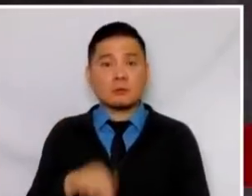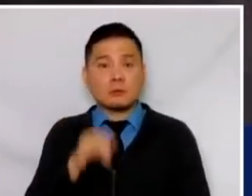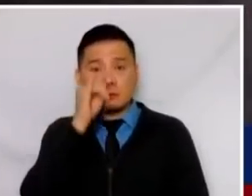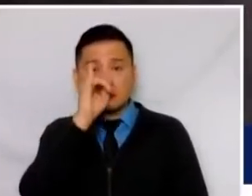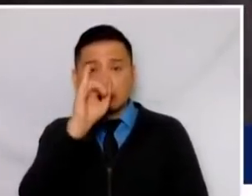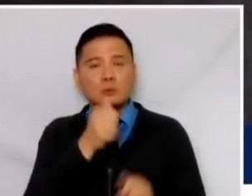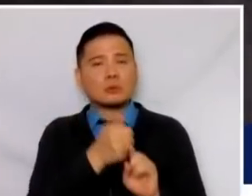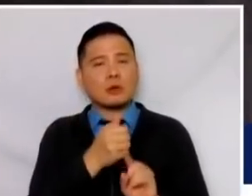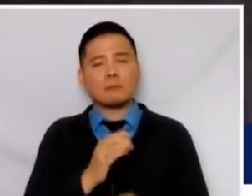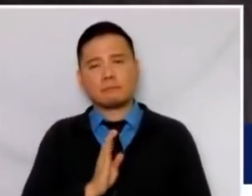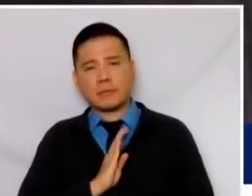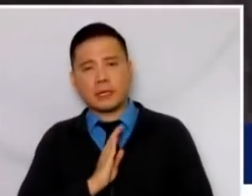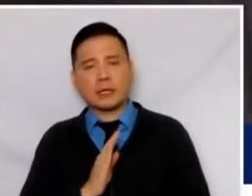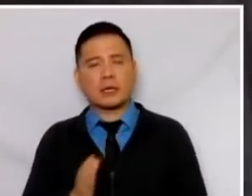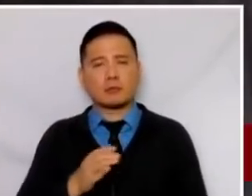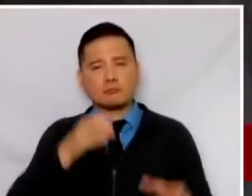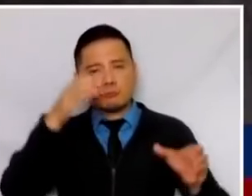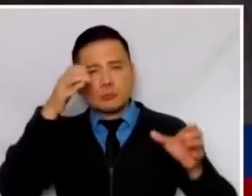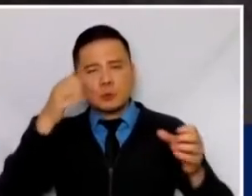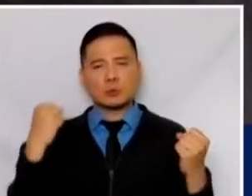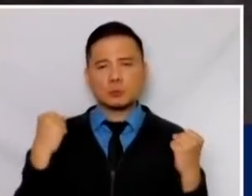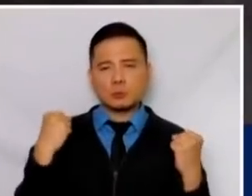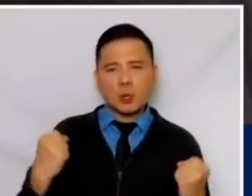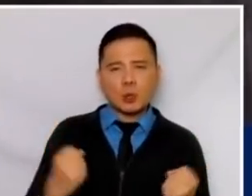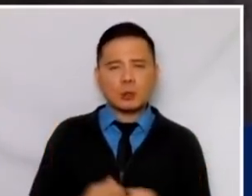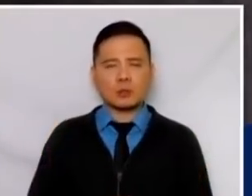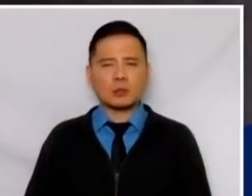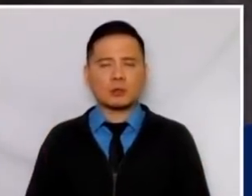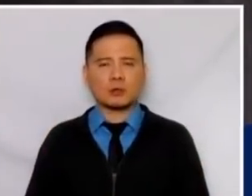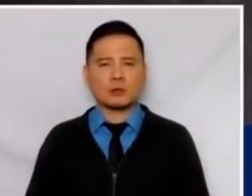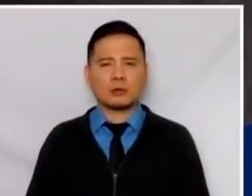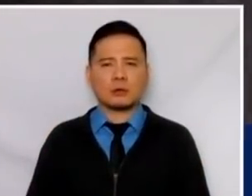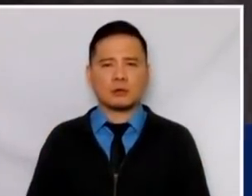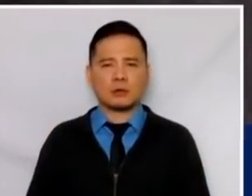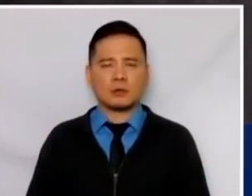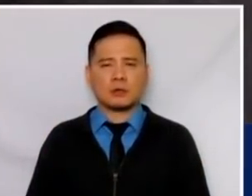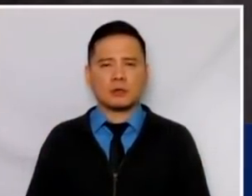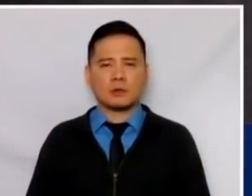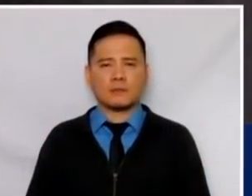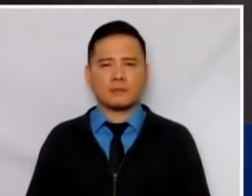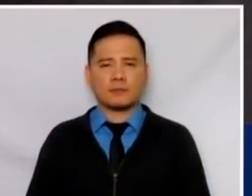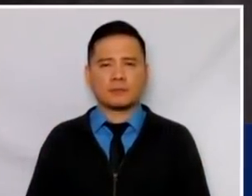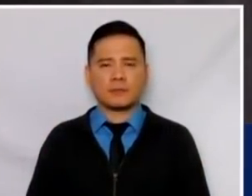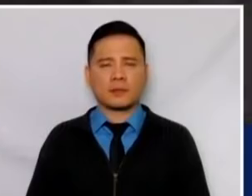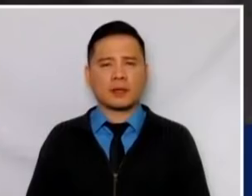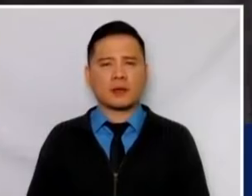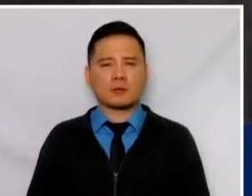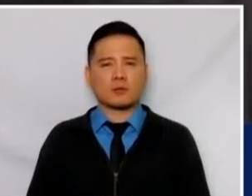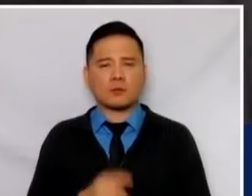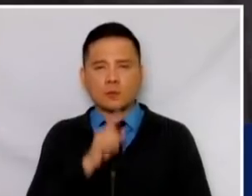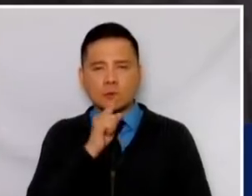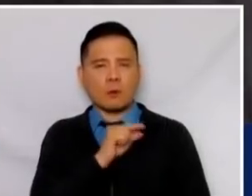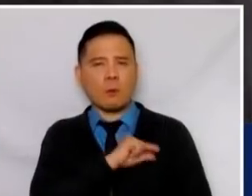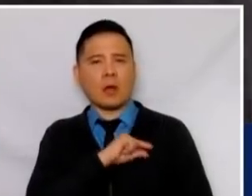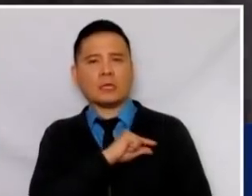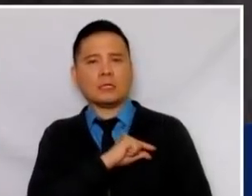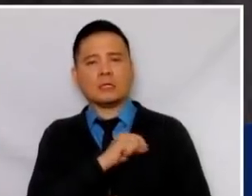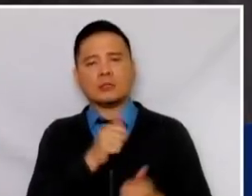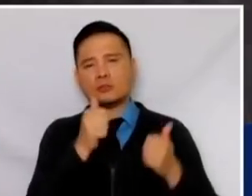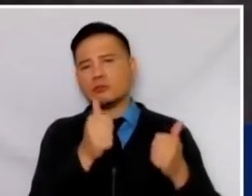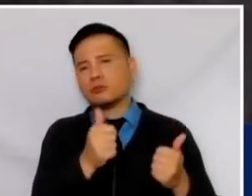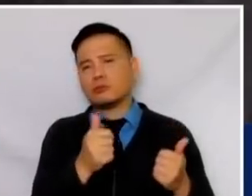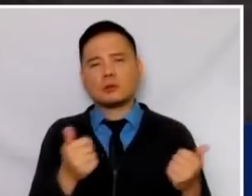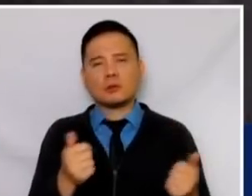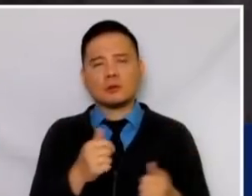ni Isko Moreno. Lahat na mga yung nakukuha ng mga senior, yung mga sagamot, ganun.